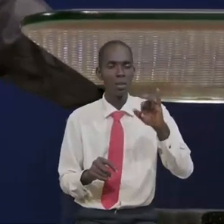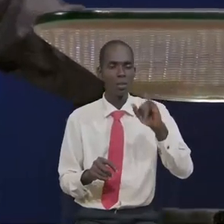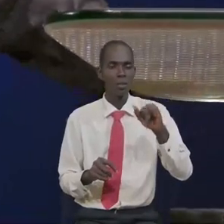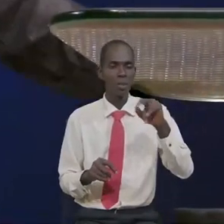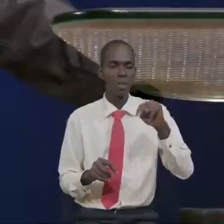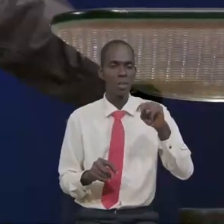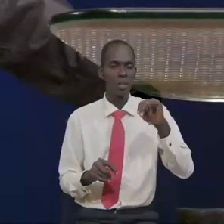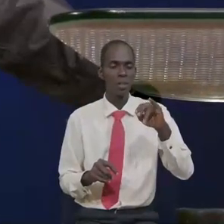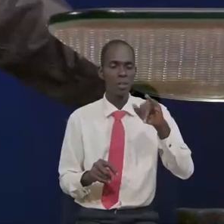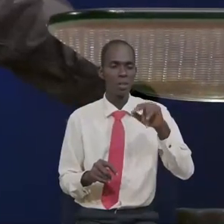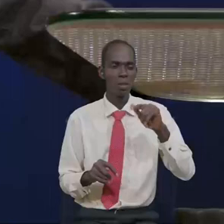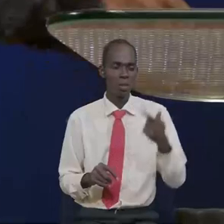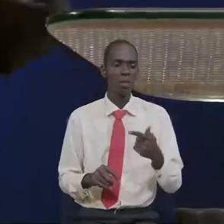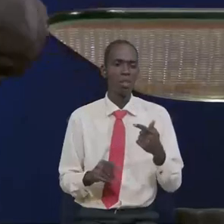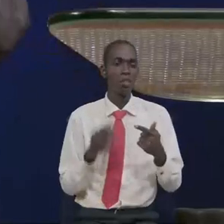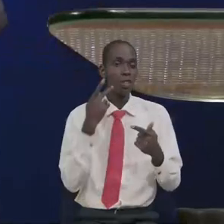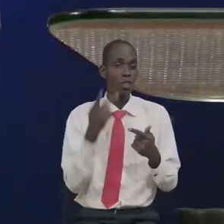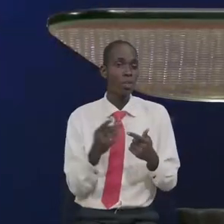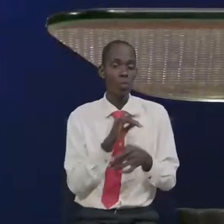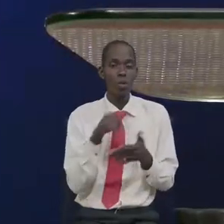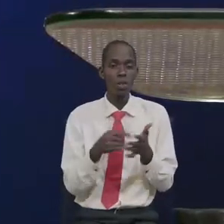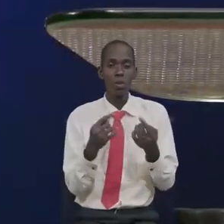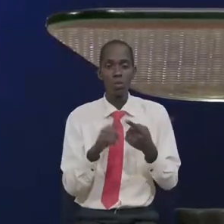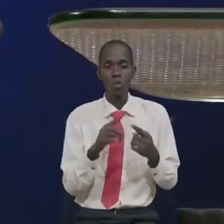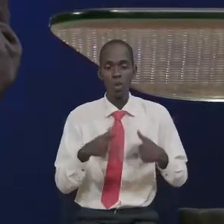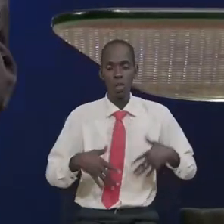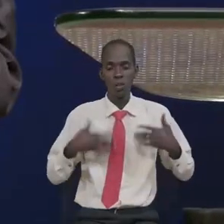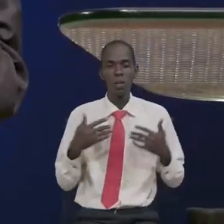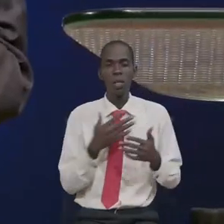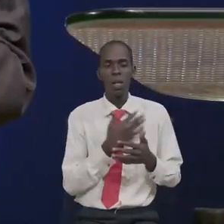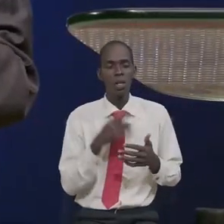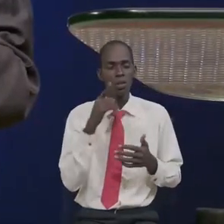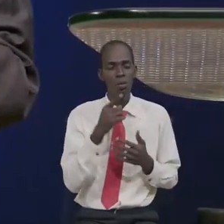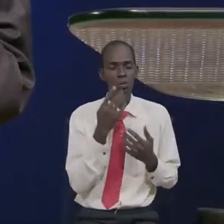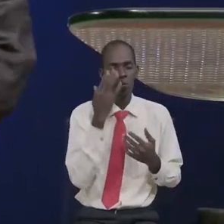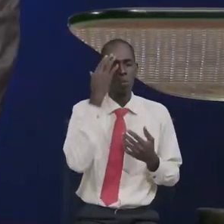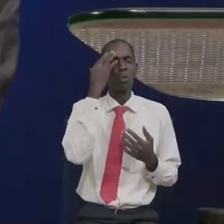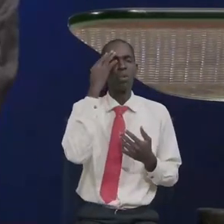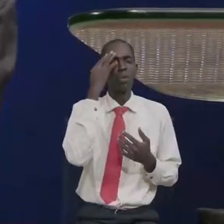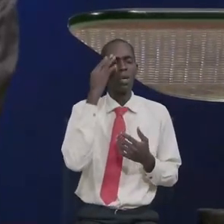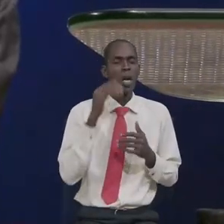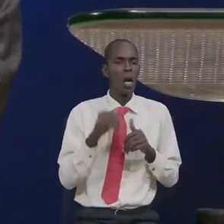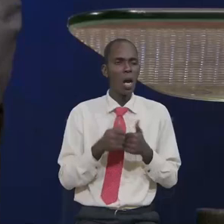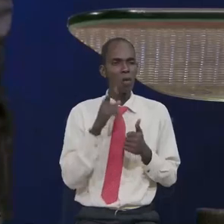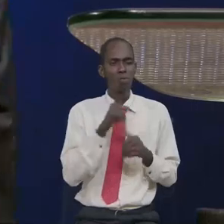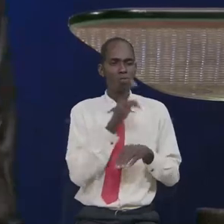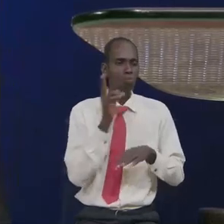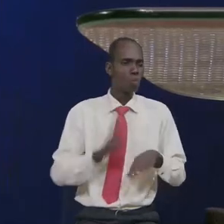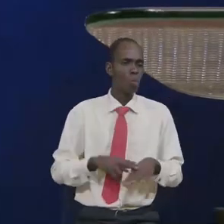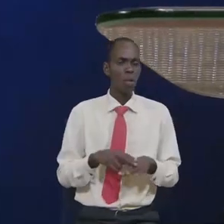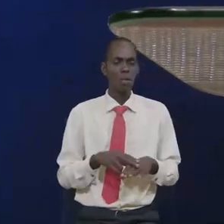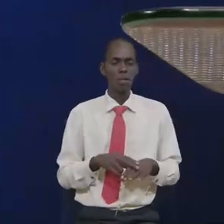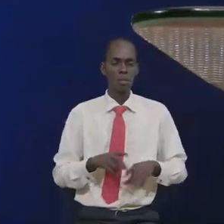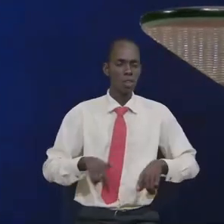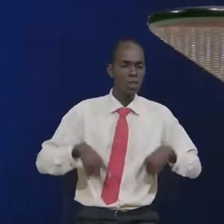votre vie, ce que vous traversez et ce que vous étiez, comment vous agissiez, comment vous réagissiez, les choses